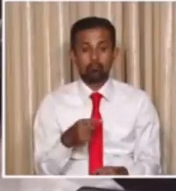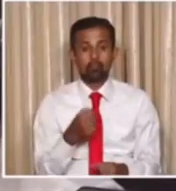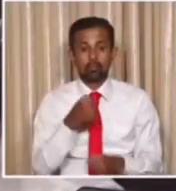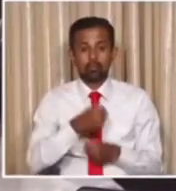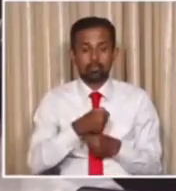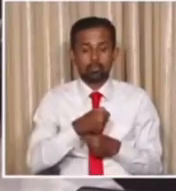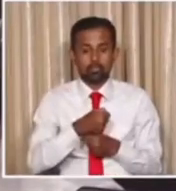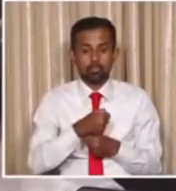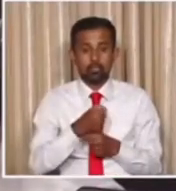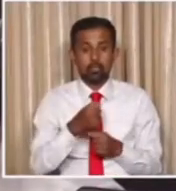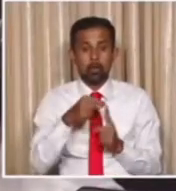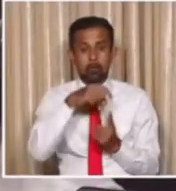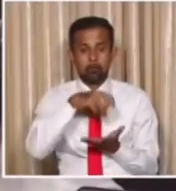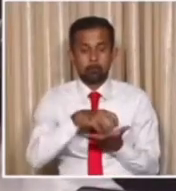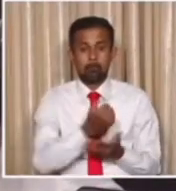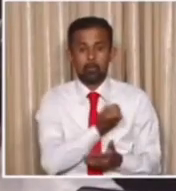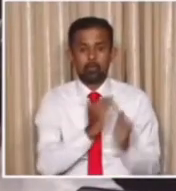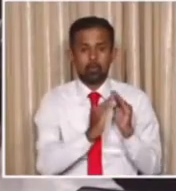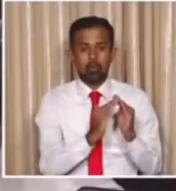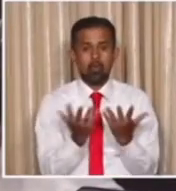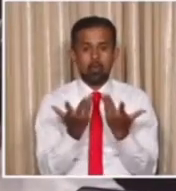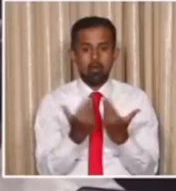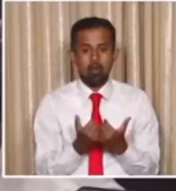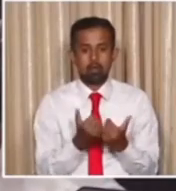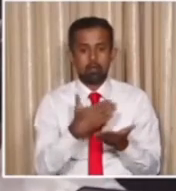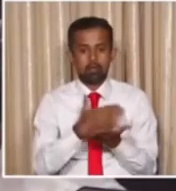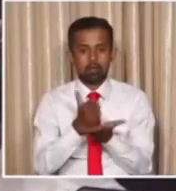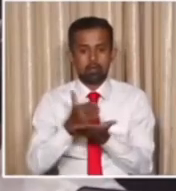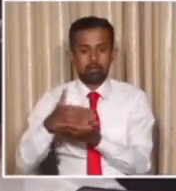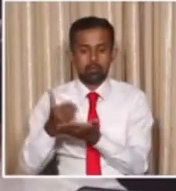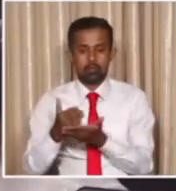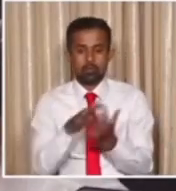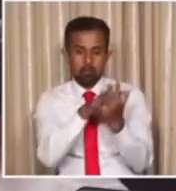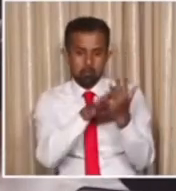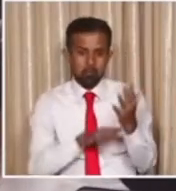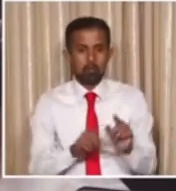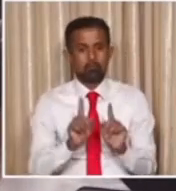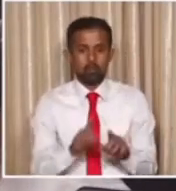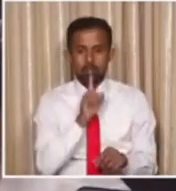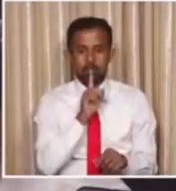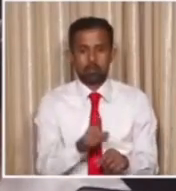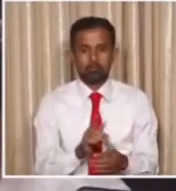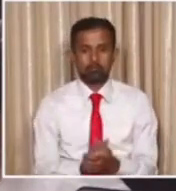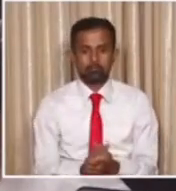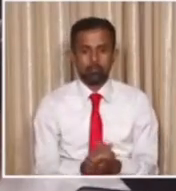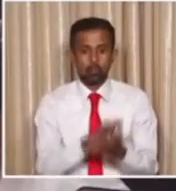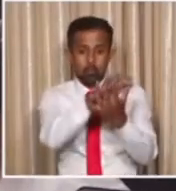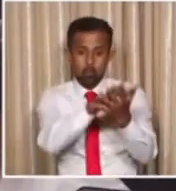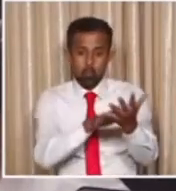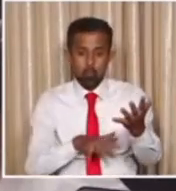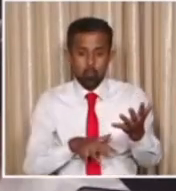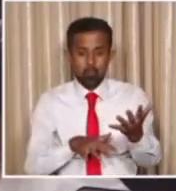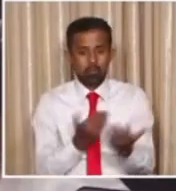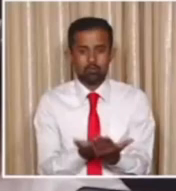පළාත් සභාරෝහල් සංඛ්‍යාවේ මකෝවලේ වර්ගීකරණය අනුව පහත පරිදි වේ. ඒ ලිස්ට් එකක් තියෙනවා, ලිස්ට් එක